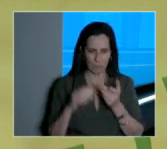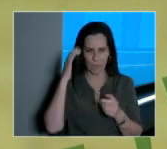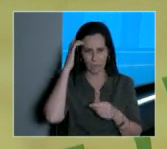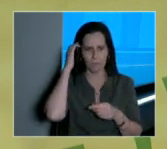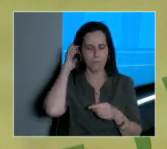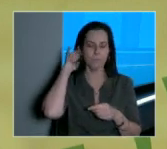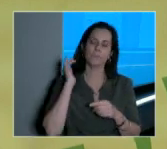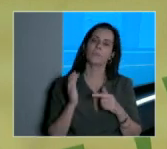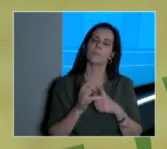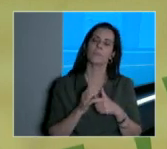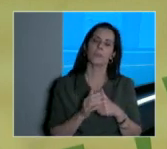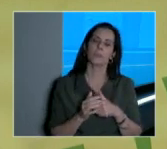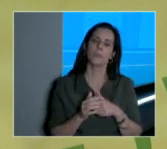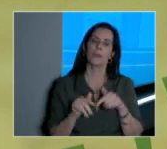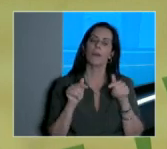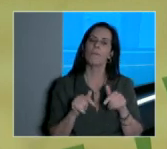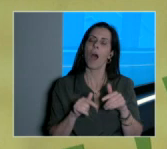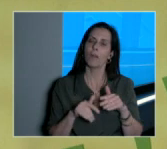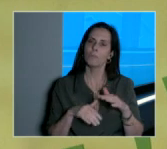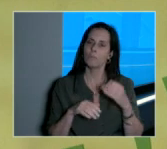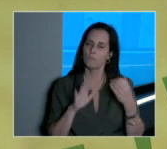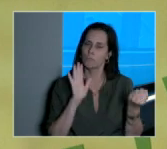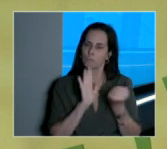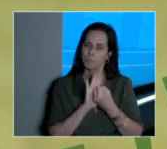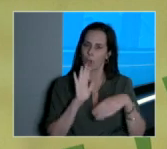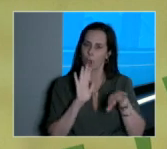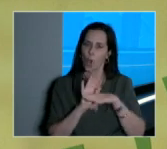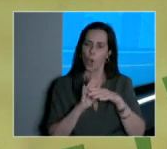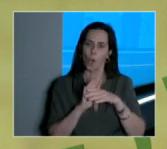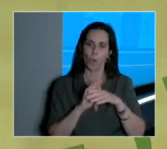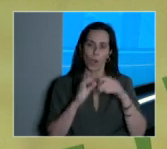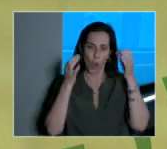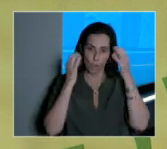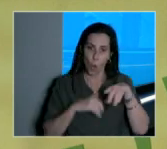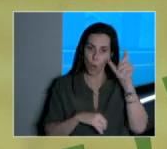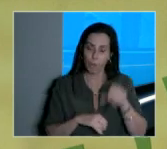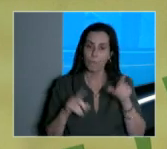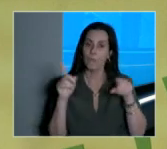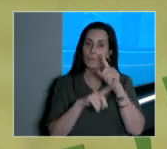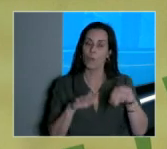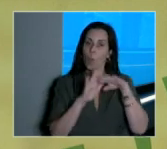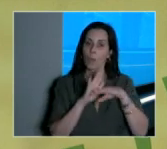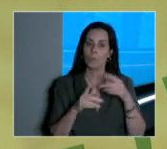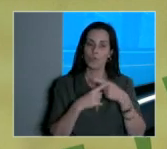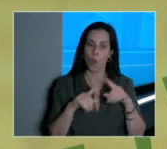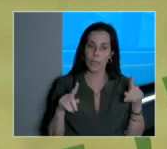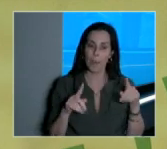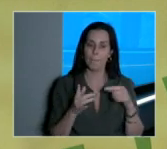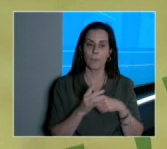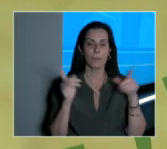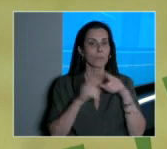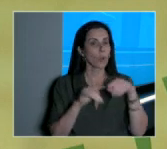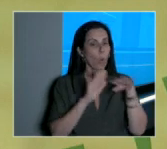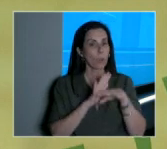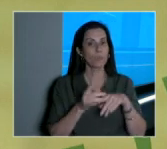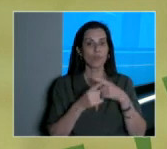המליאה הייתה ריקה רובה, וכך עבר לו חוק יסוד כבוד האדם וחירותו, על פיו נפסלו חוקים שונים. זאת אומרת, נפסלו